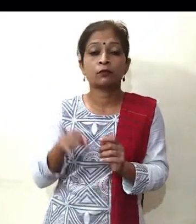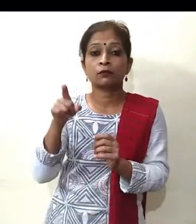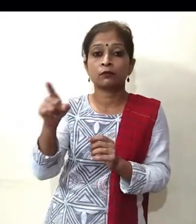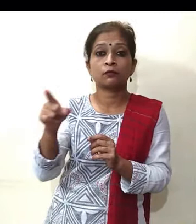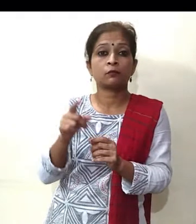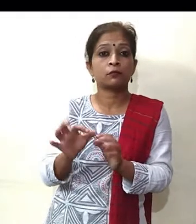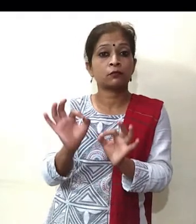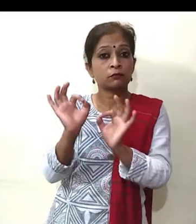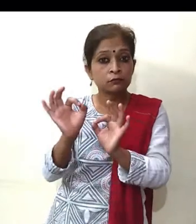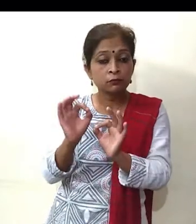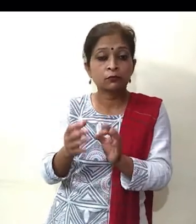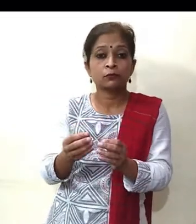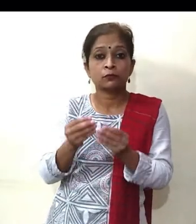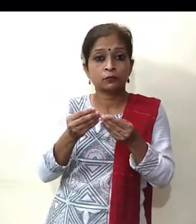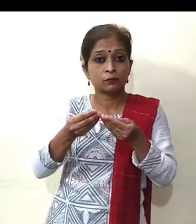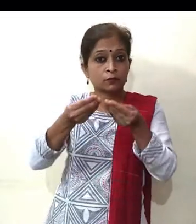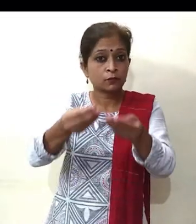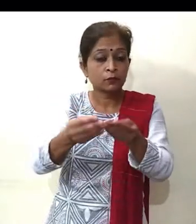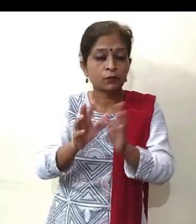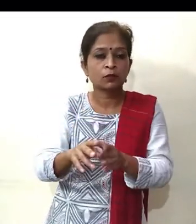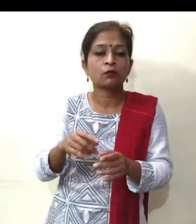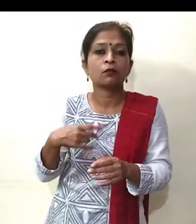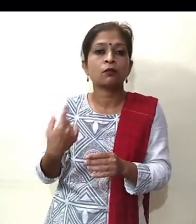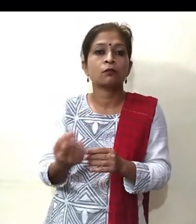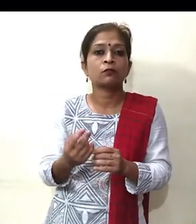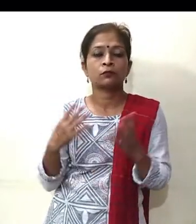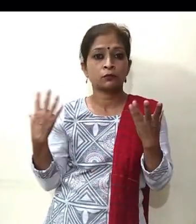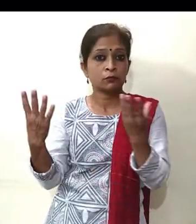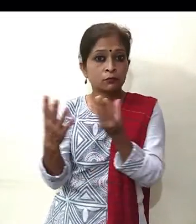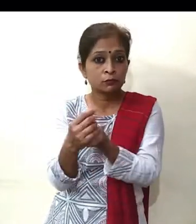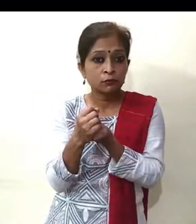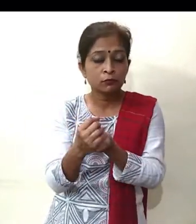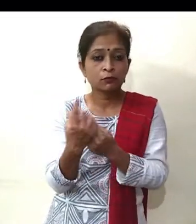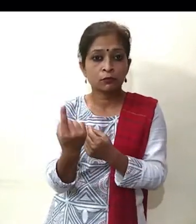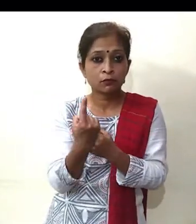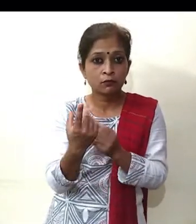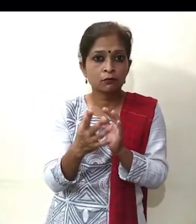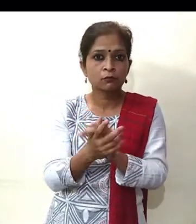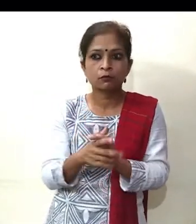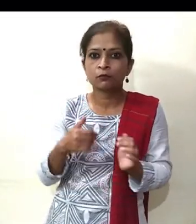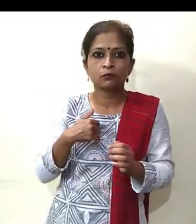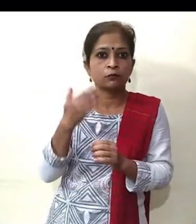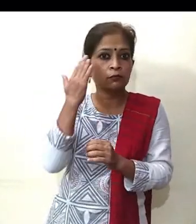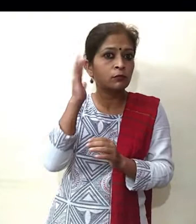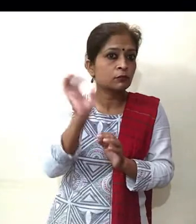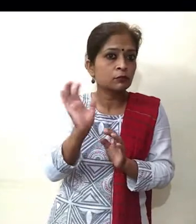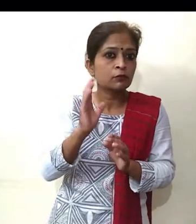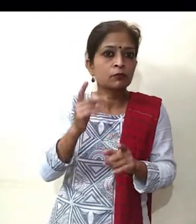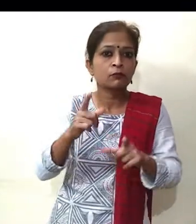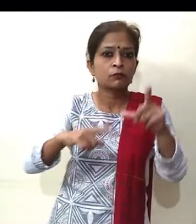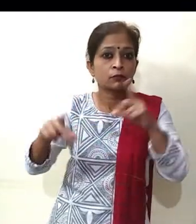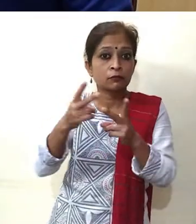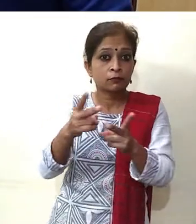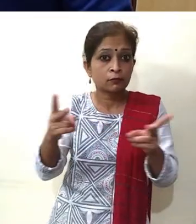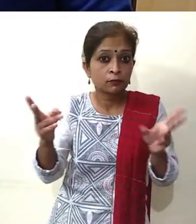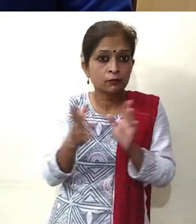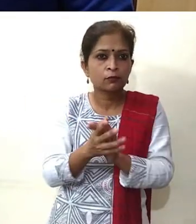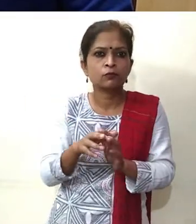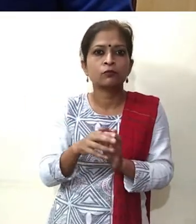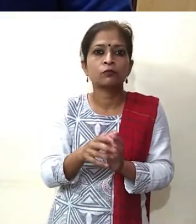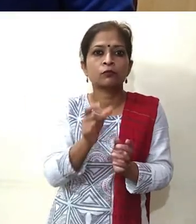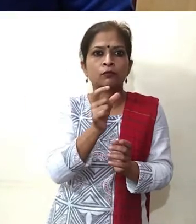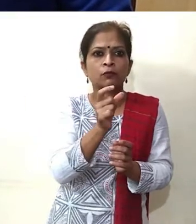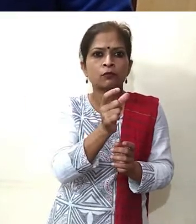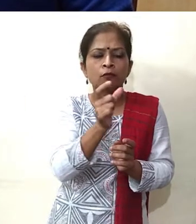बहुत अच्छी जानकारी दी, एक के ऊपर भी, एकता के ऊपर भी बहुत अच्छा। और मुझे भी नहीं पता था सर कि सारी भाषा है स्वर और व्यंजन